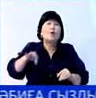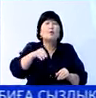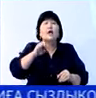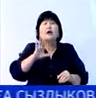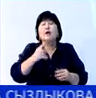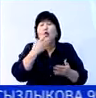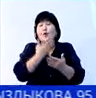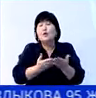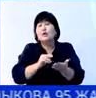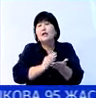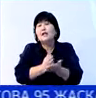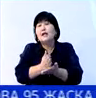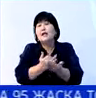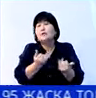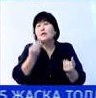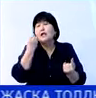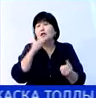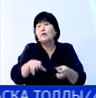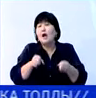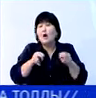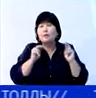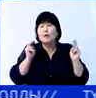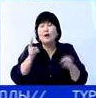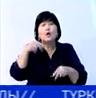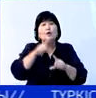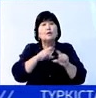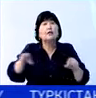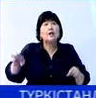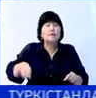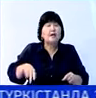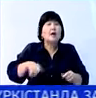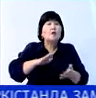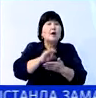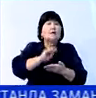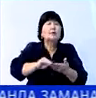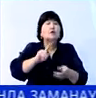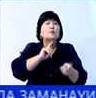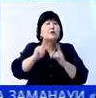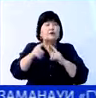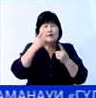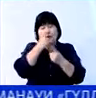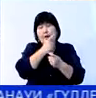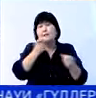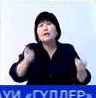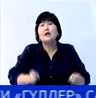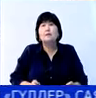мен көрсетілетін қызметтердің сапасы қауіпсіздігін бақылау департаменті басшысы баспасөз брифингінде мәлімдеді.